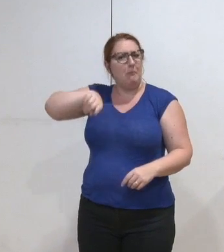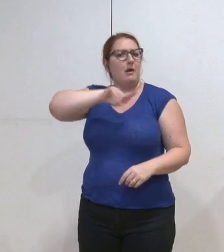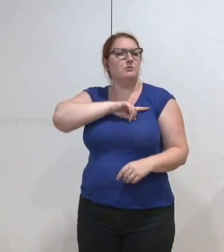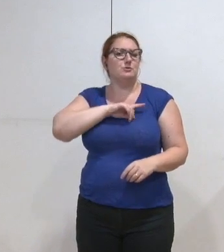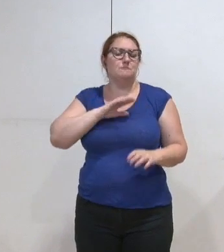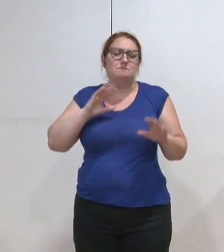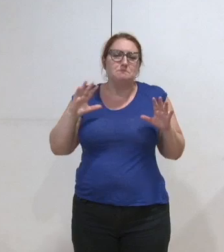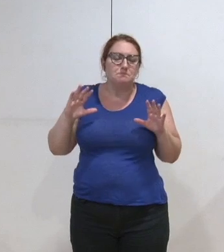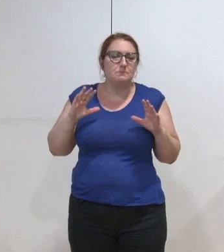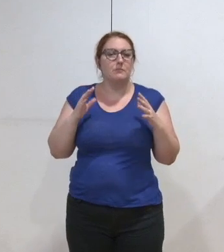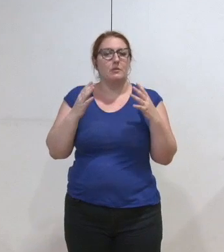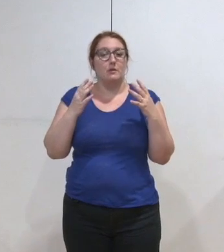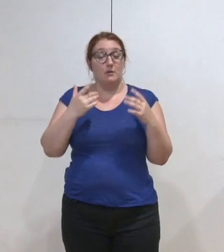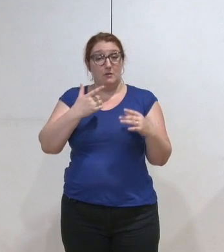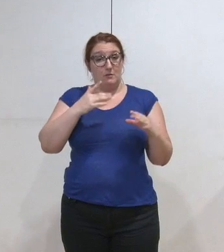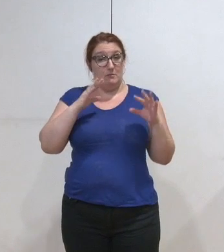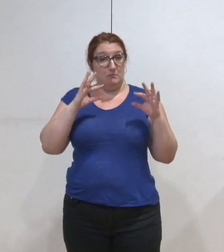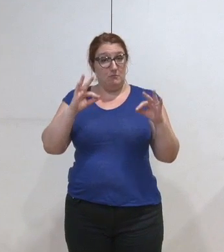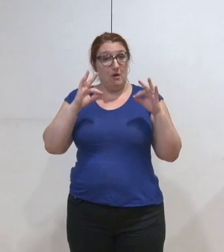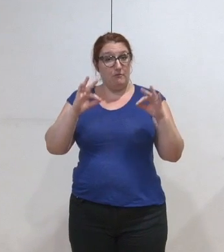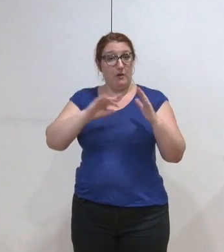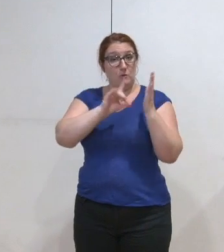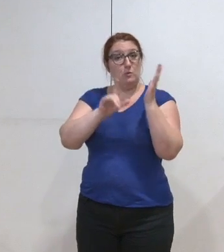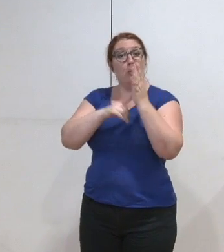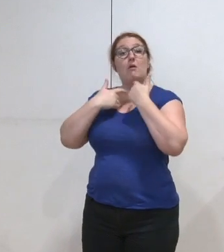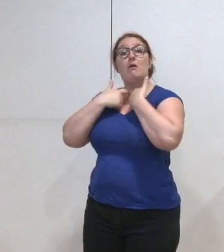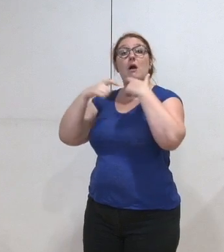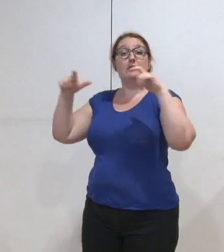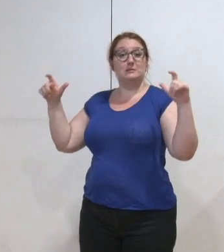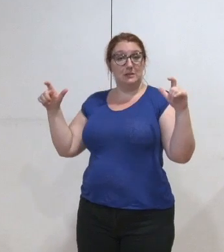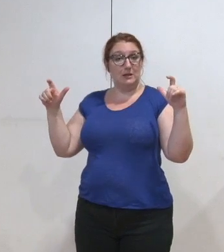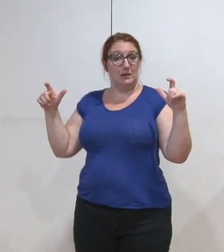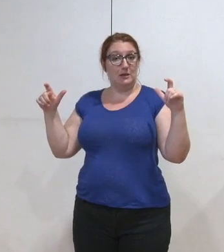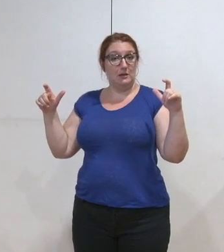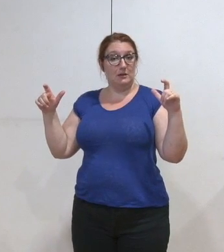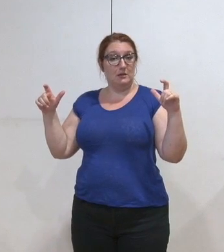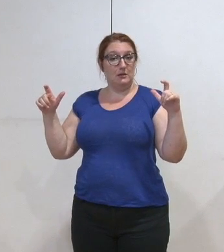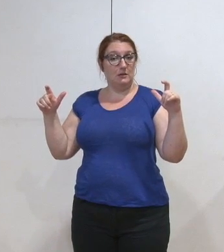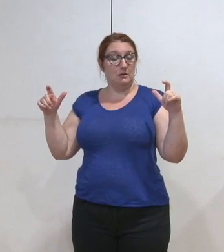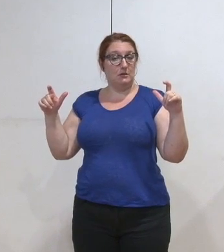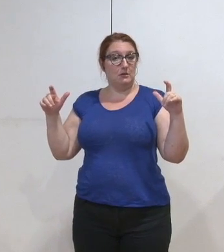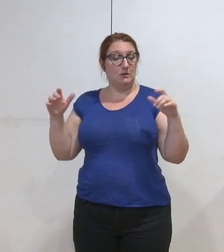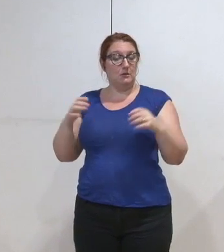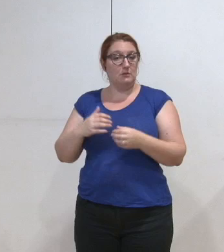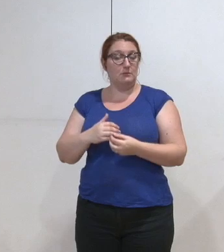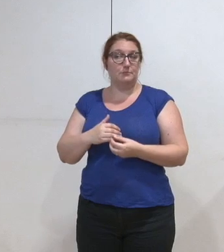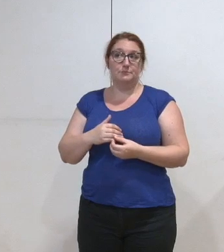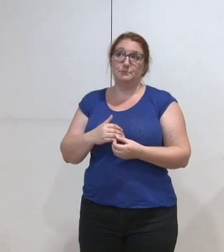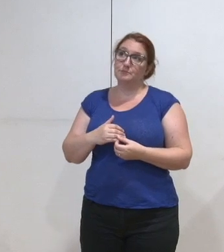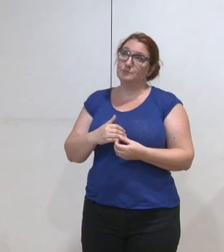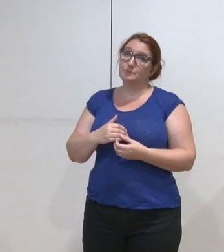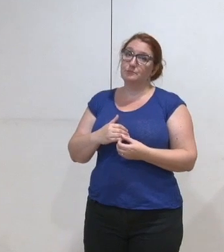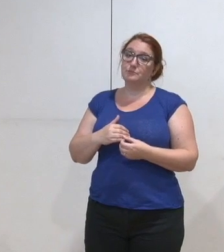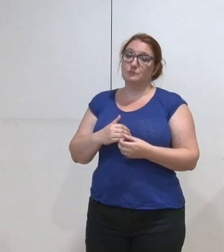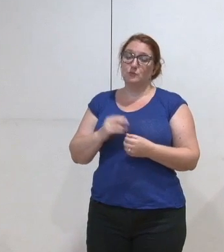de d'accès au droit la démarche a été un peu regardé de manière un peu